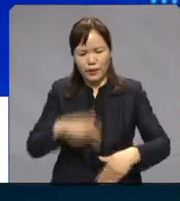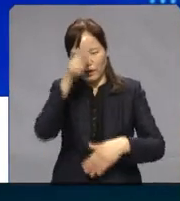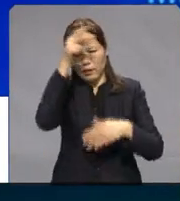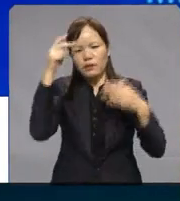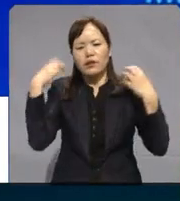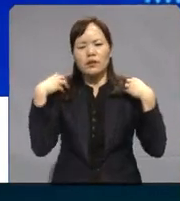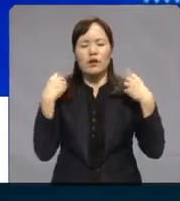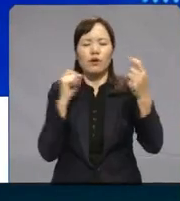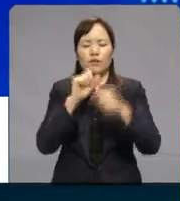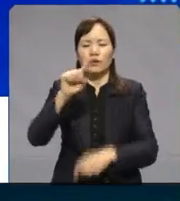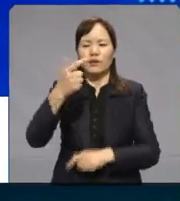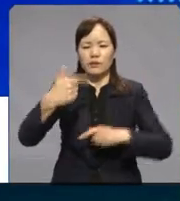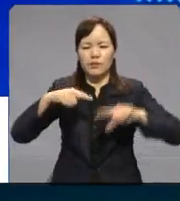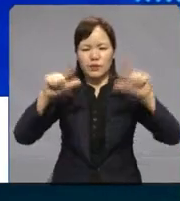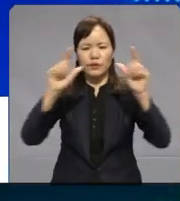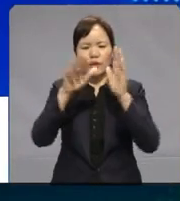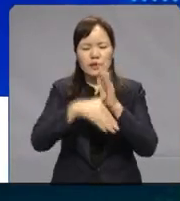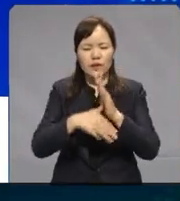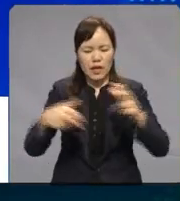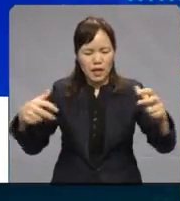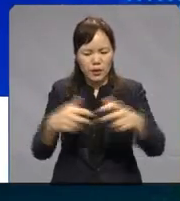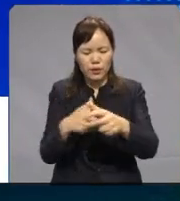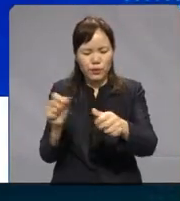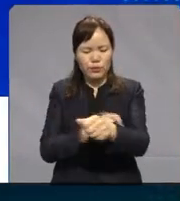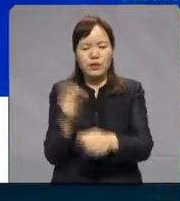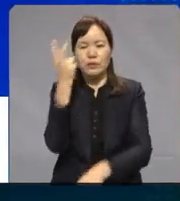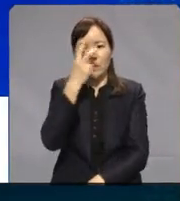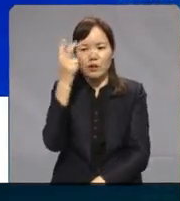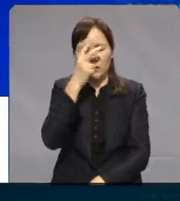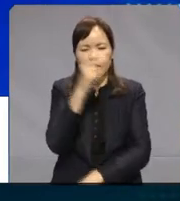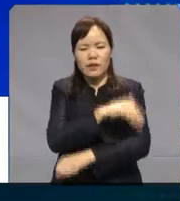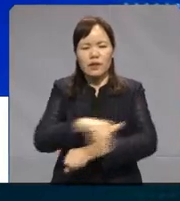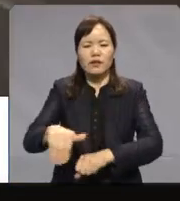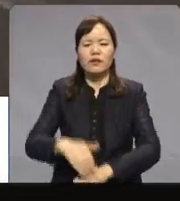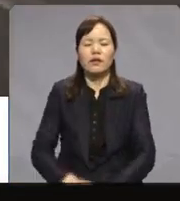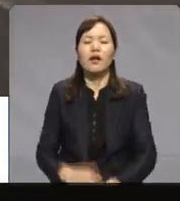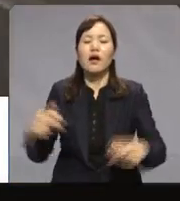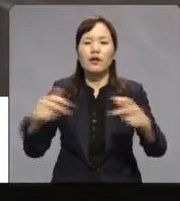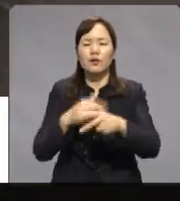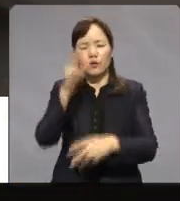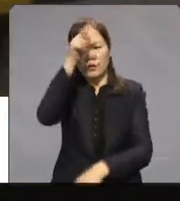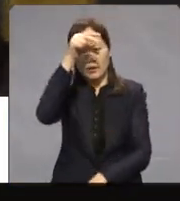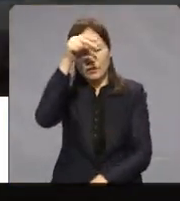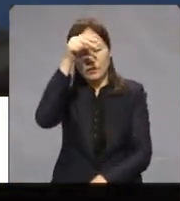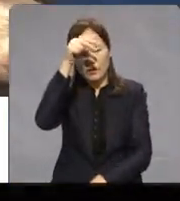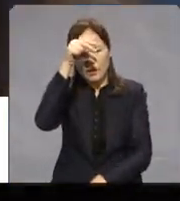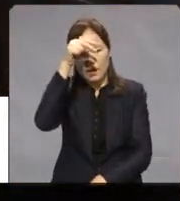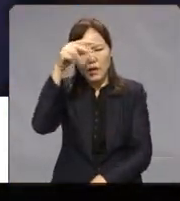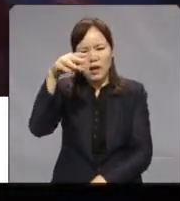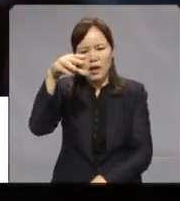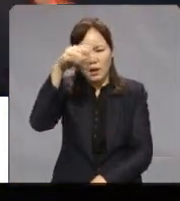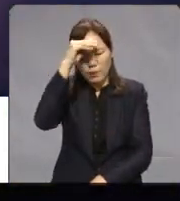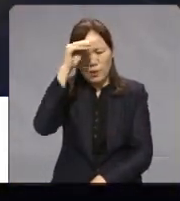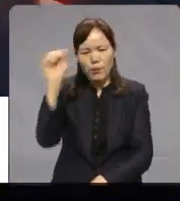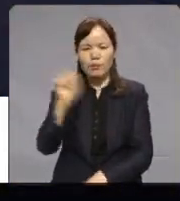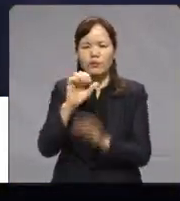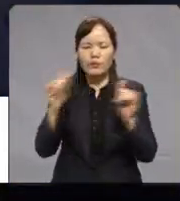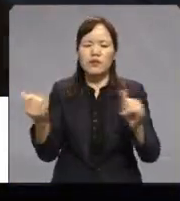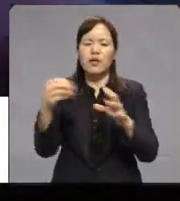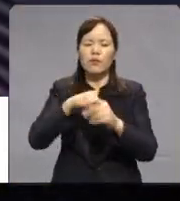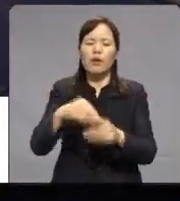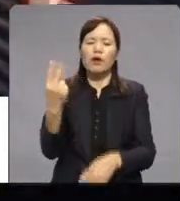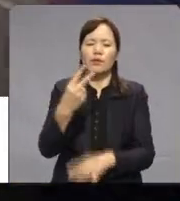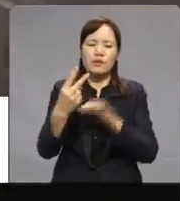경기남부경찰청이 오는 16일 수능일에 교통 상황을 특별 관리합니다. 교통경찰관과 모범 운전자 등 2천여